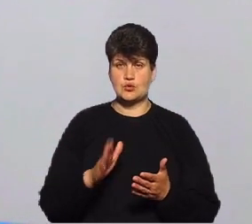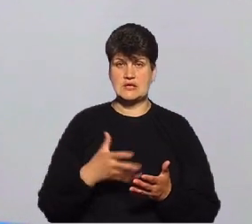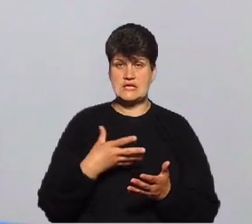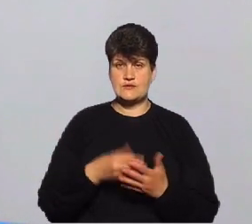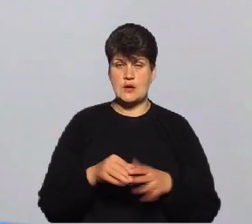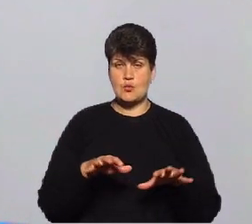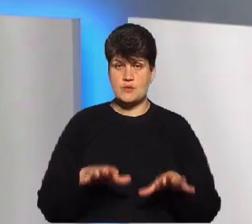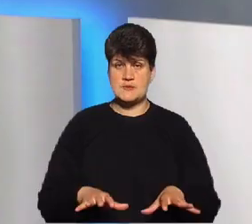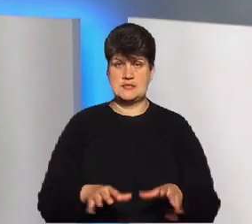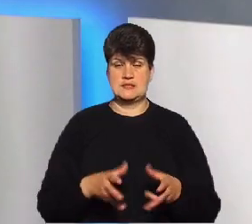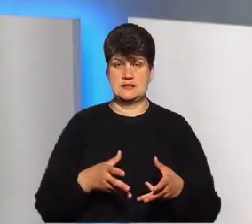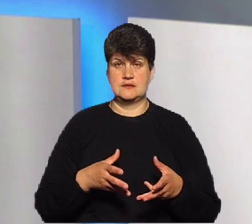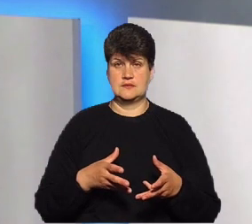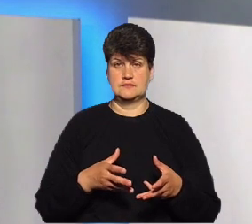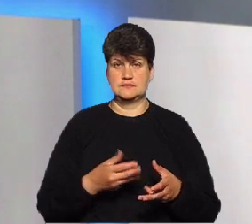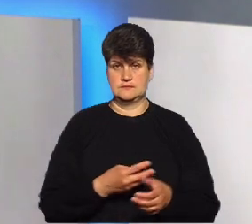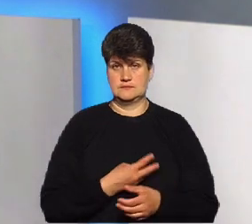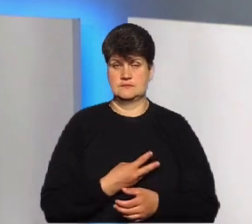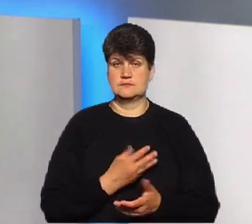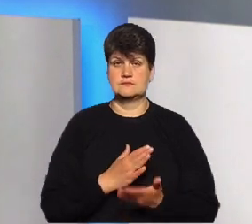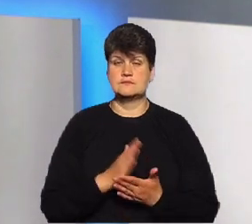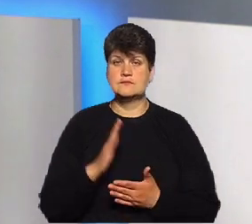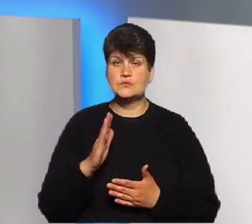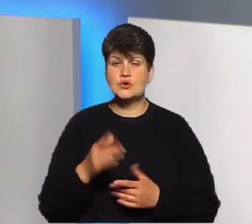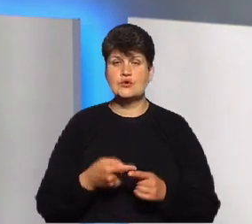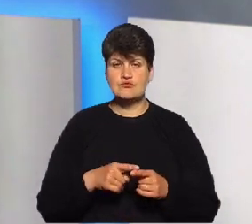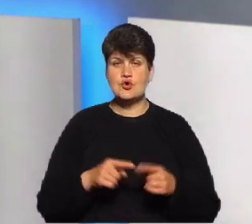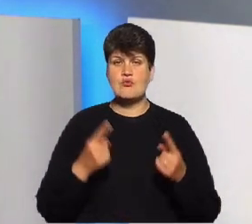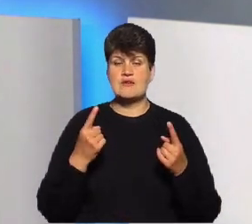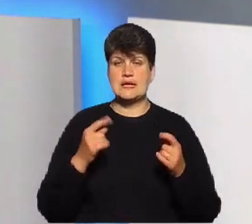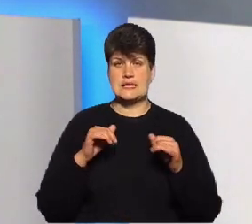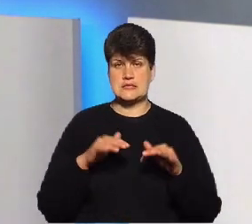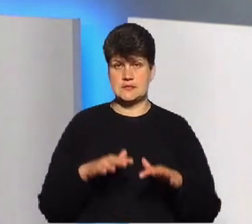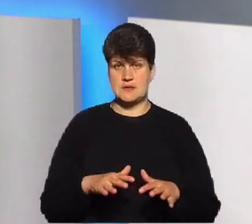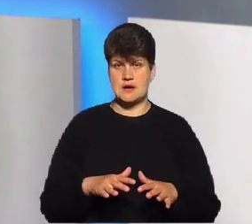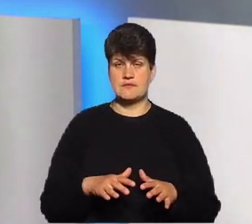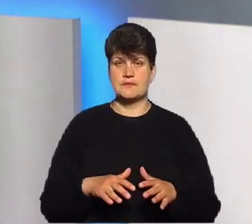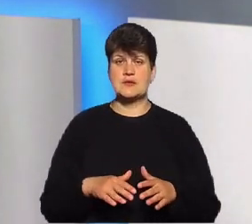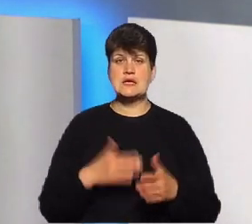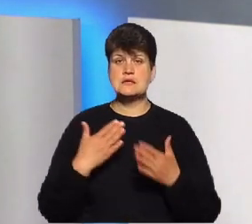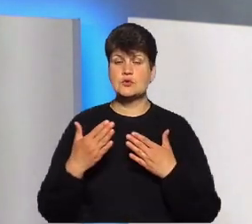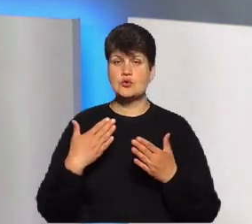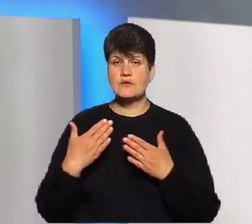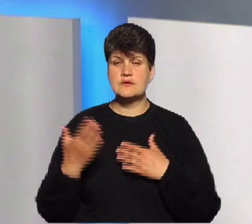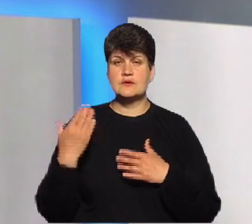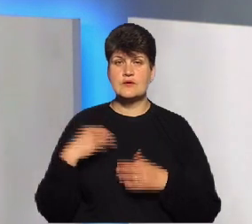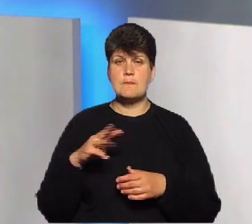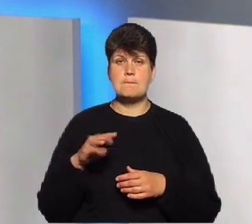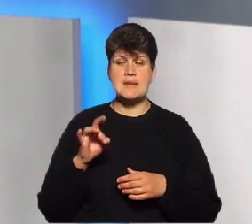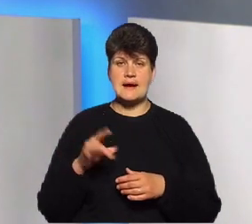мотивована. Я думаю, що в цьому велика справа. І також, наприклад, я спілкувався колись з мером канадського міста